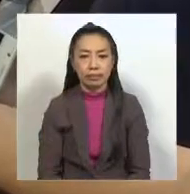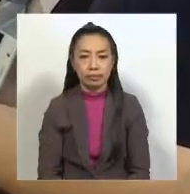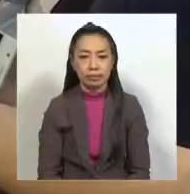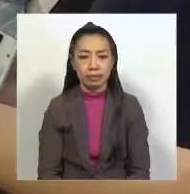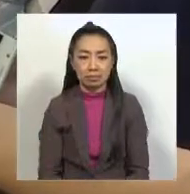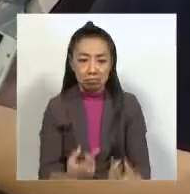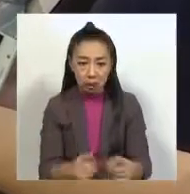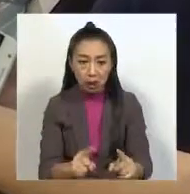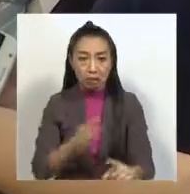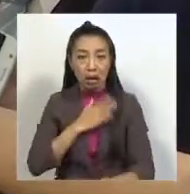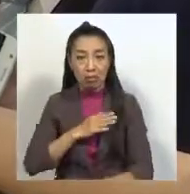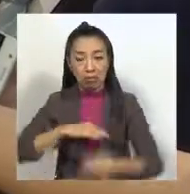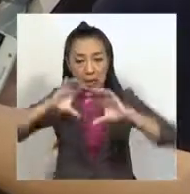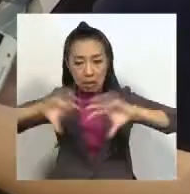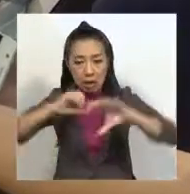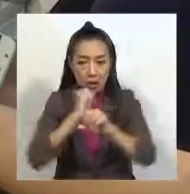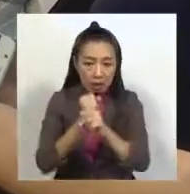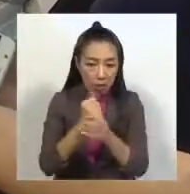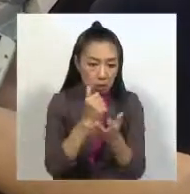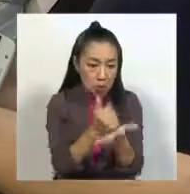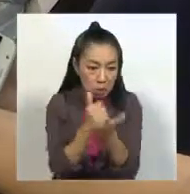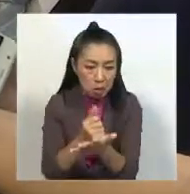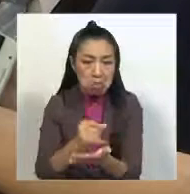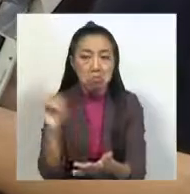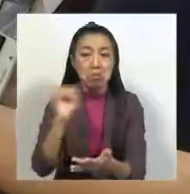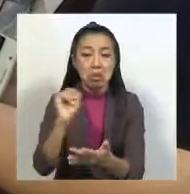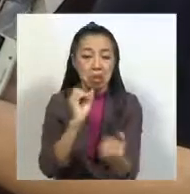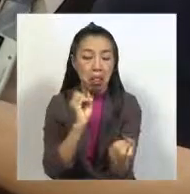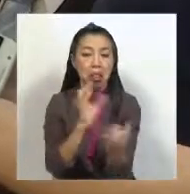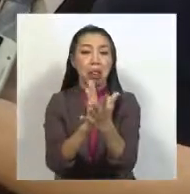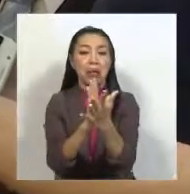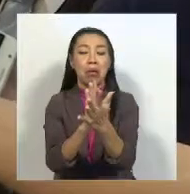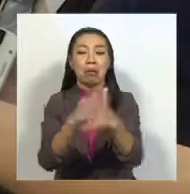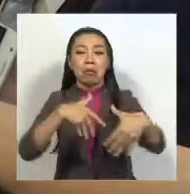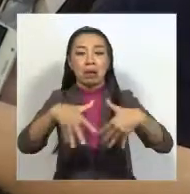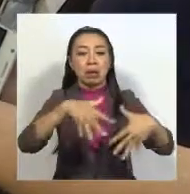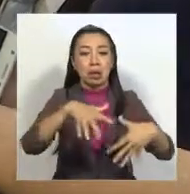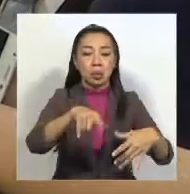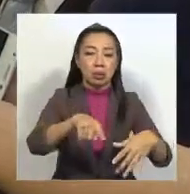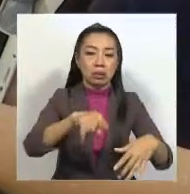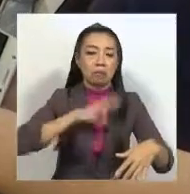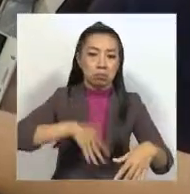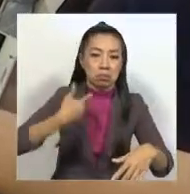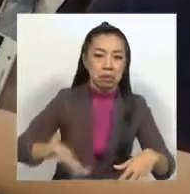ทำไม่ดีก็ประชาชนไม่พอใจทำเกินไปก็เจ้าหน้าที่จะผิดนะ